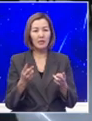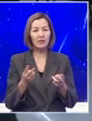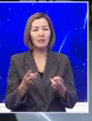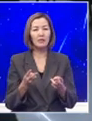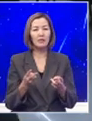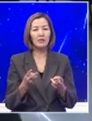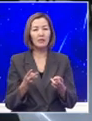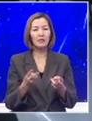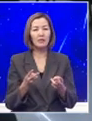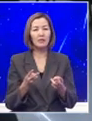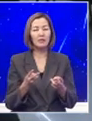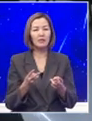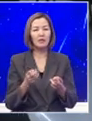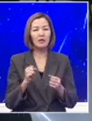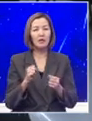тұр,